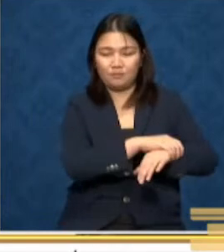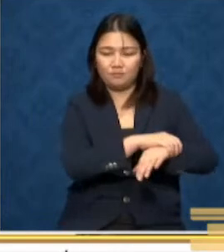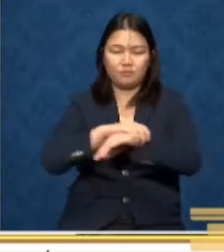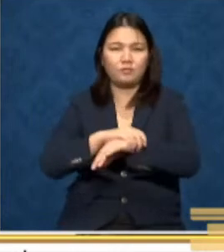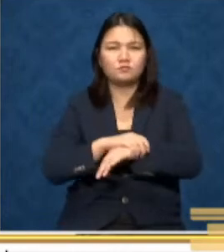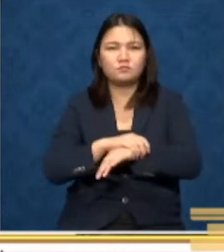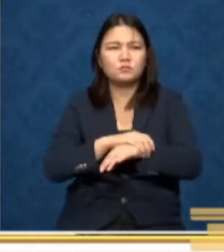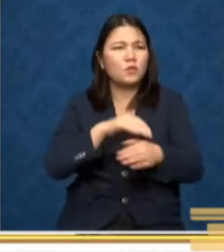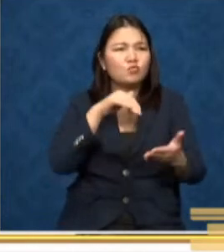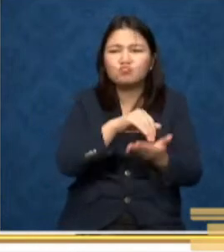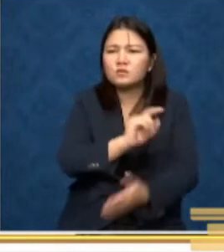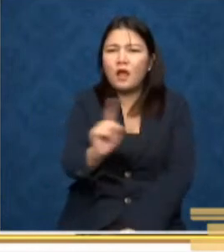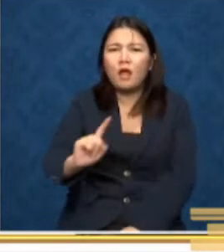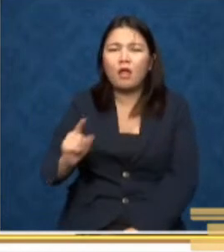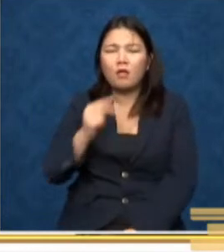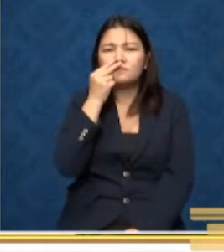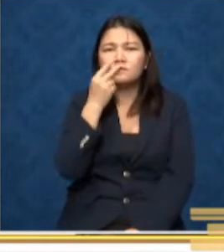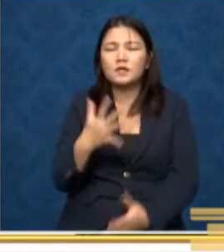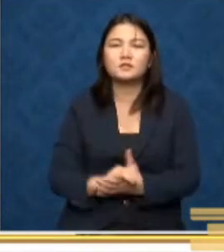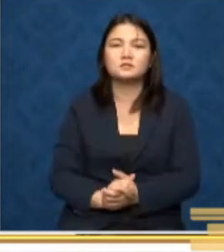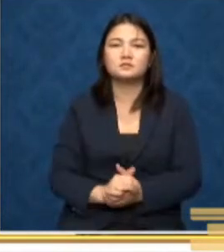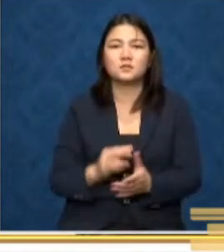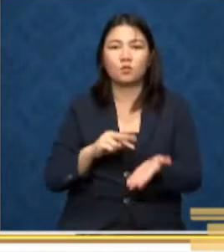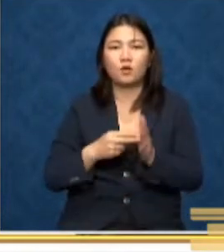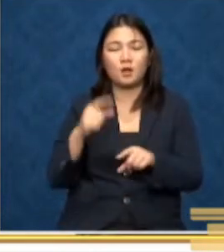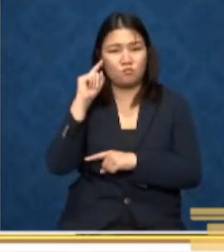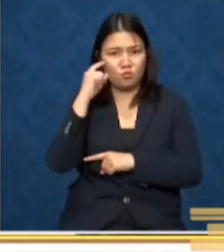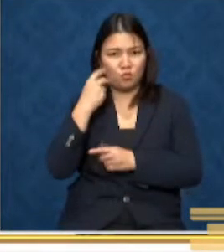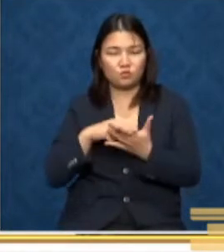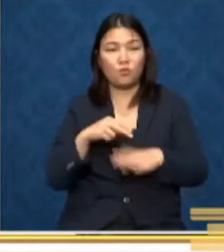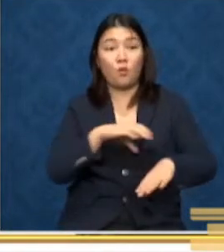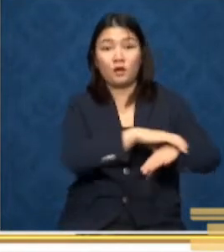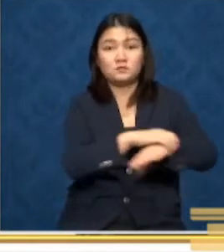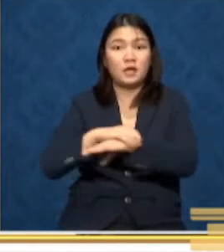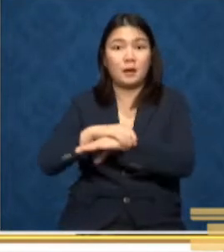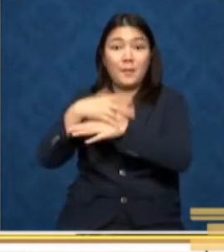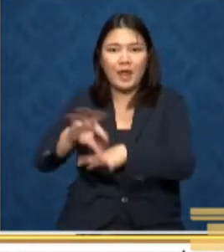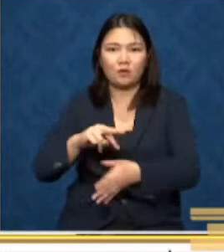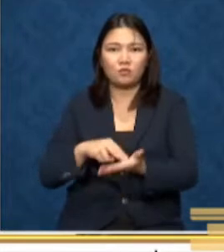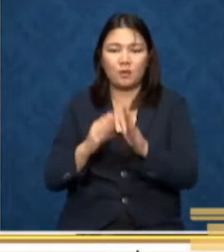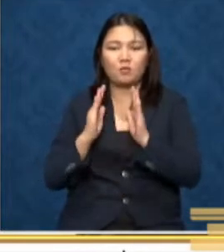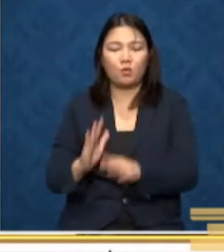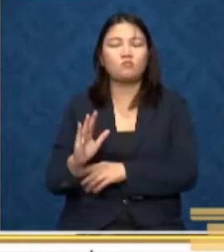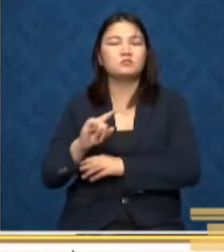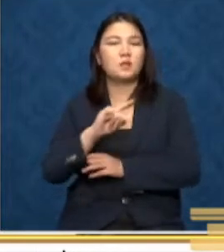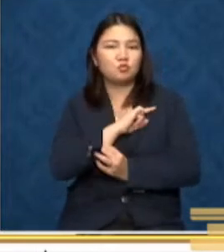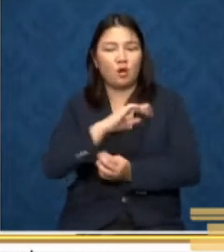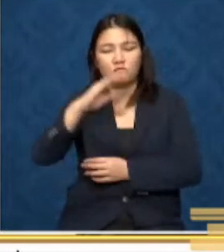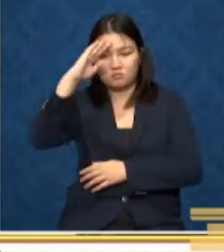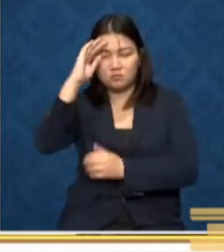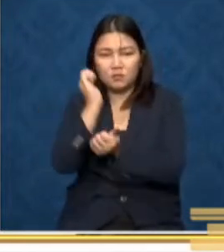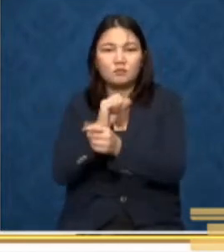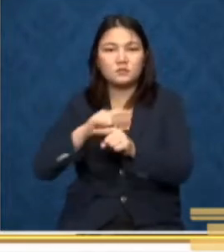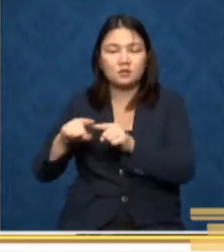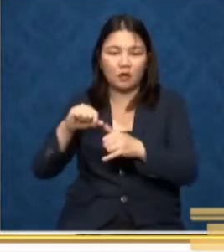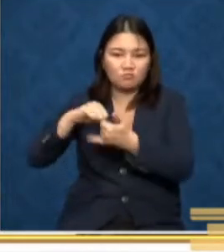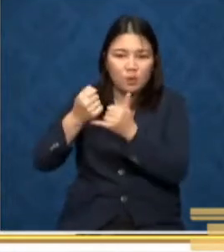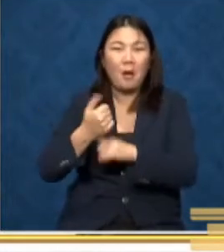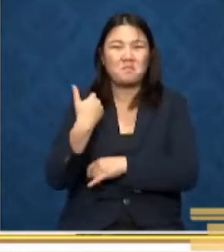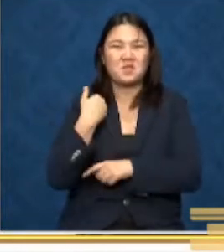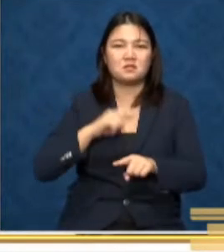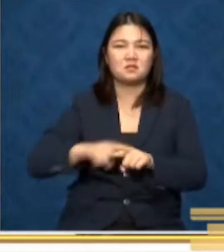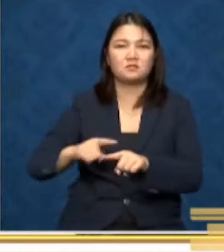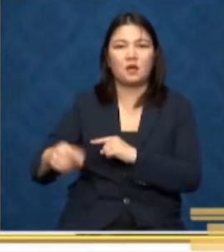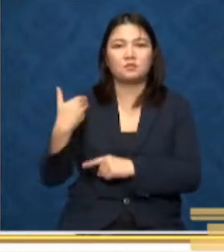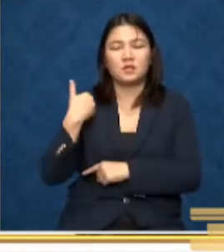ซึ่งเป็นปัญหาของการควบคุมตัวที่เสี่ยงต่อการถูกละเมิดอย่างมากค่ะเจ้าหน้าที่รักษาความปลอดภัยยอมรับอย่างเป็นทางการว่าสถ